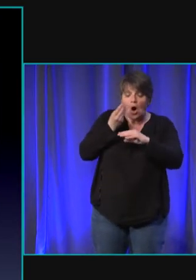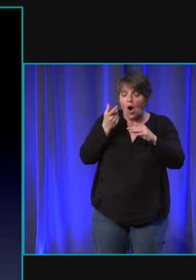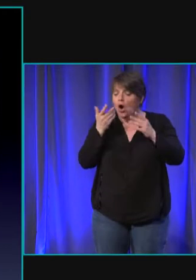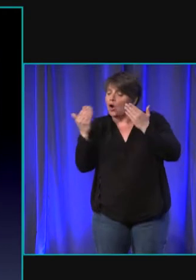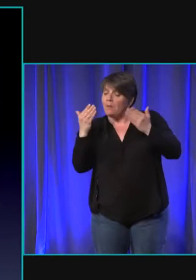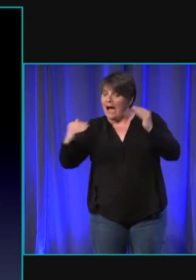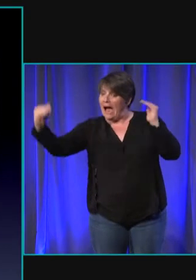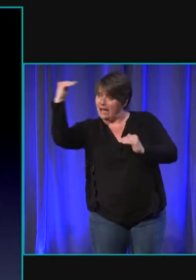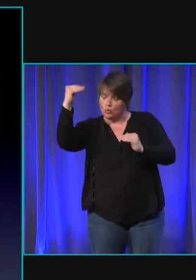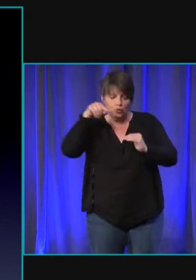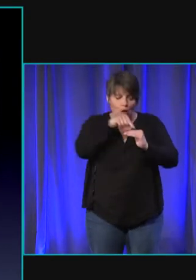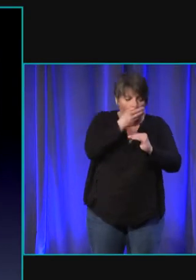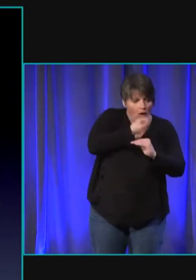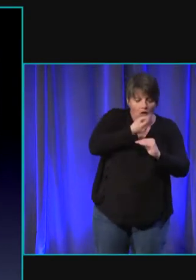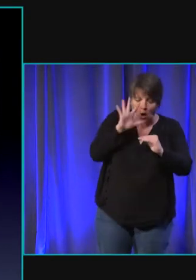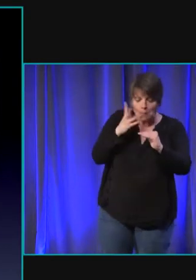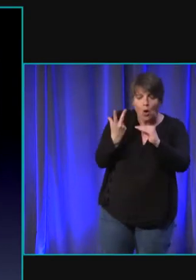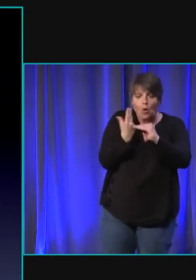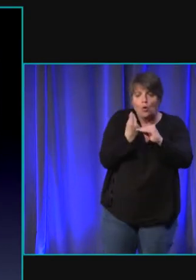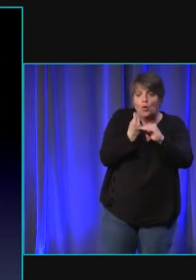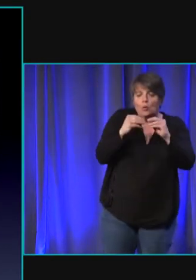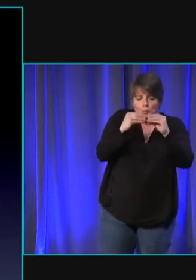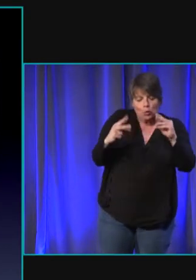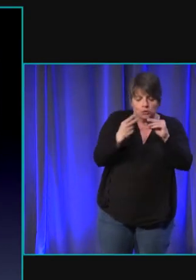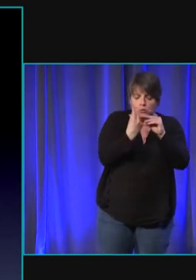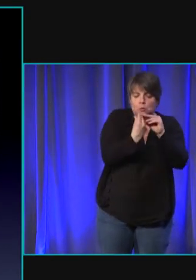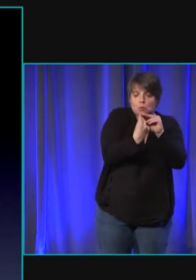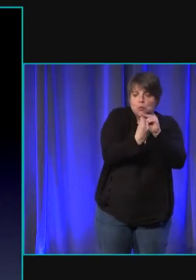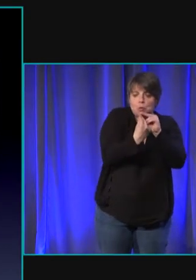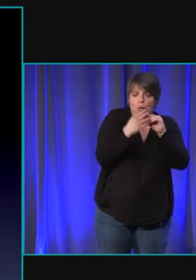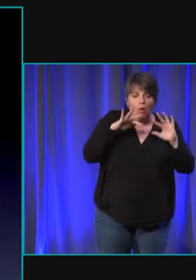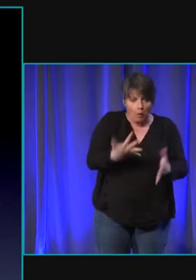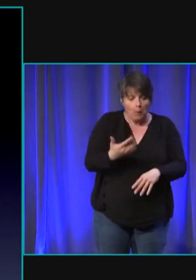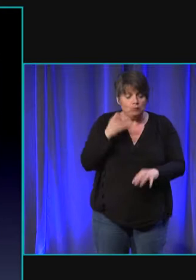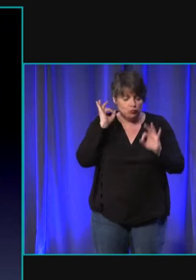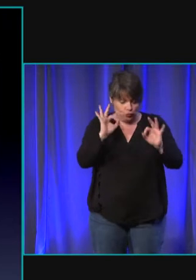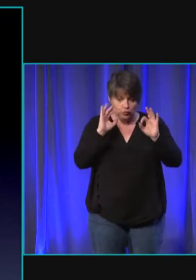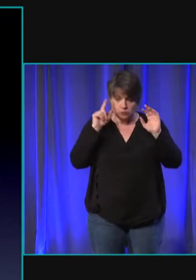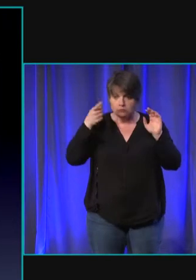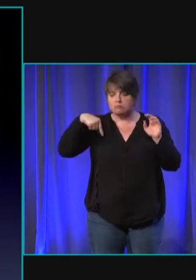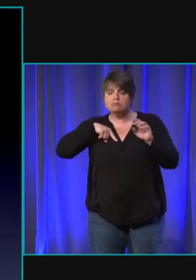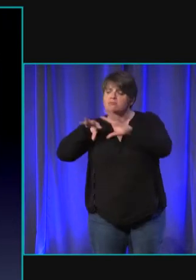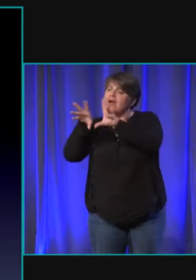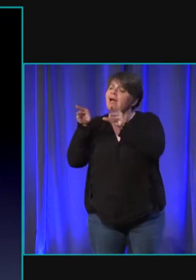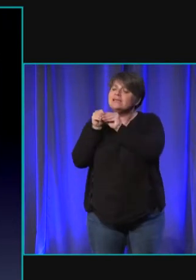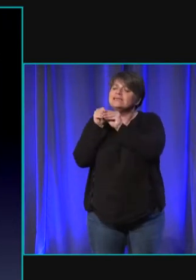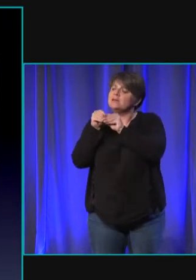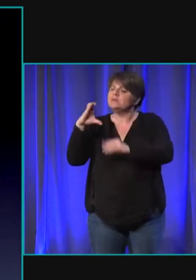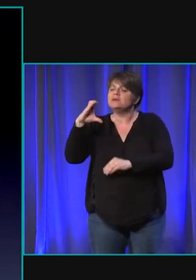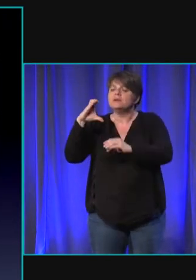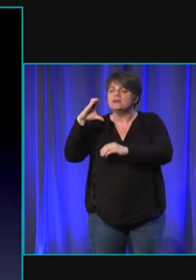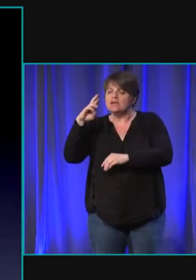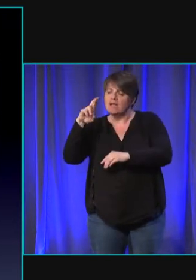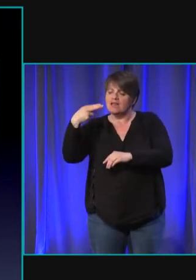l'adulte. Alors, on s'est intéressé à cela, on a étudié ça avec une équipe CNRS sur Marseille, et donc on a,